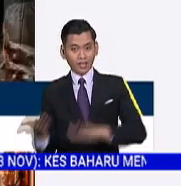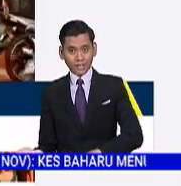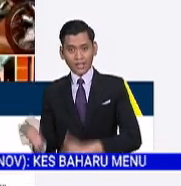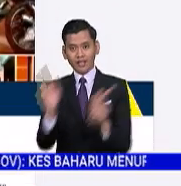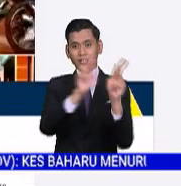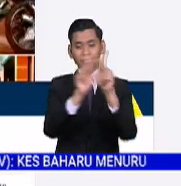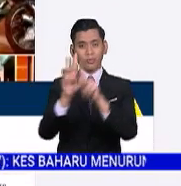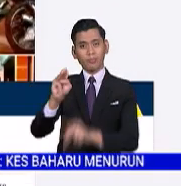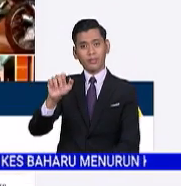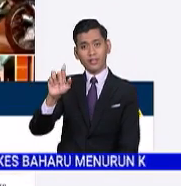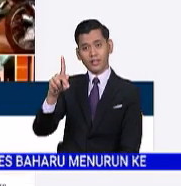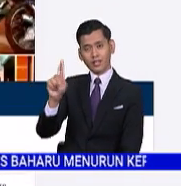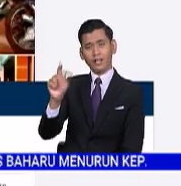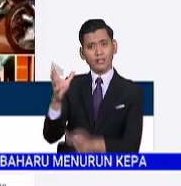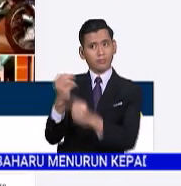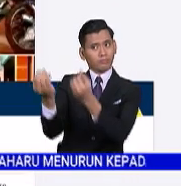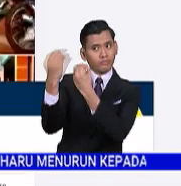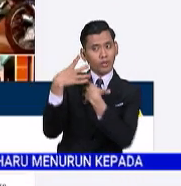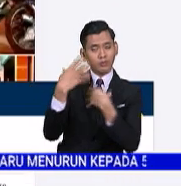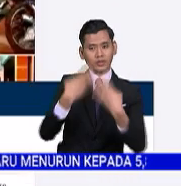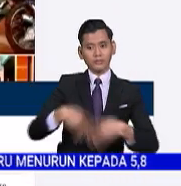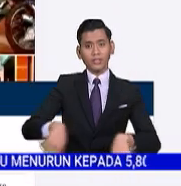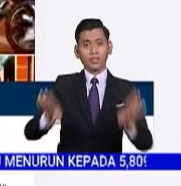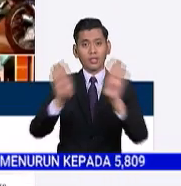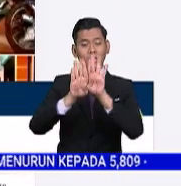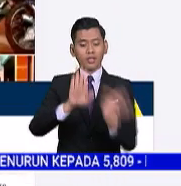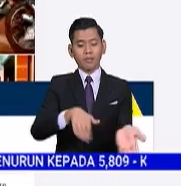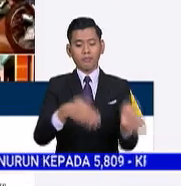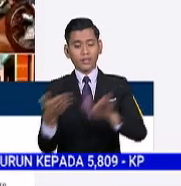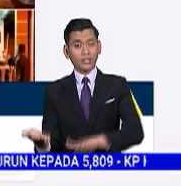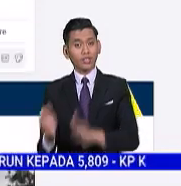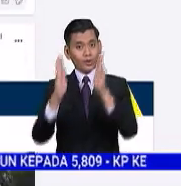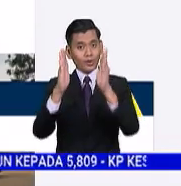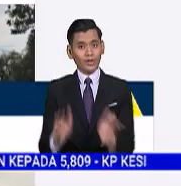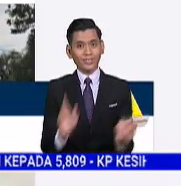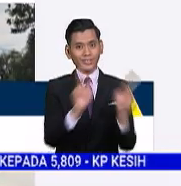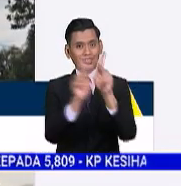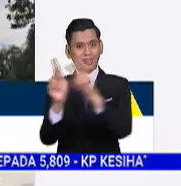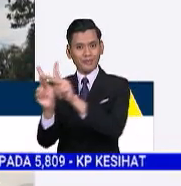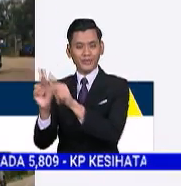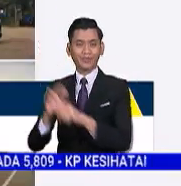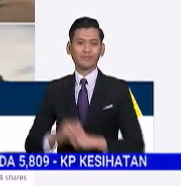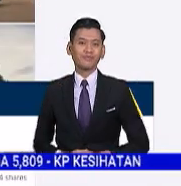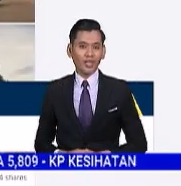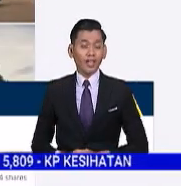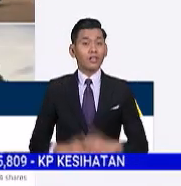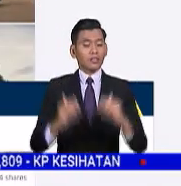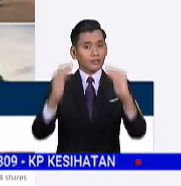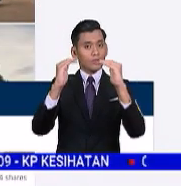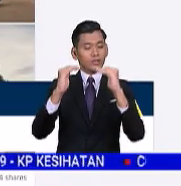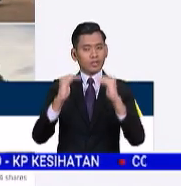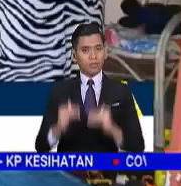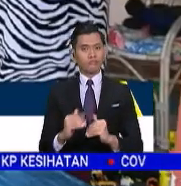Melekit Dalam selepas mendapat berita kematian salah seorang penduduk kampung berkenaan. Beliau kemudiannya mengadakan ziarah